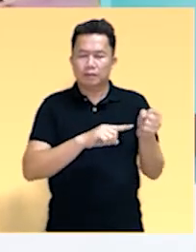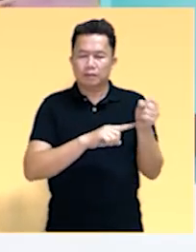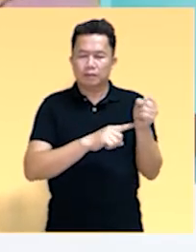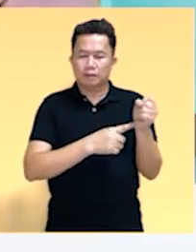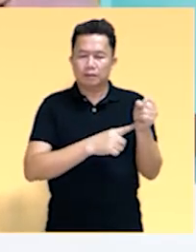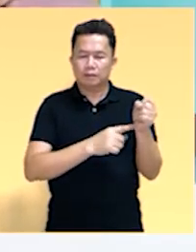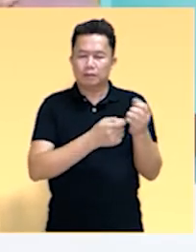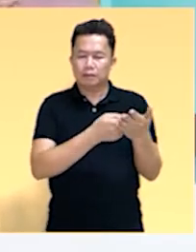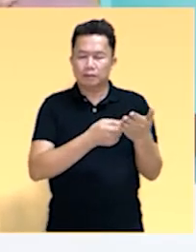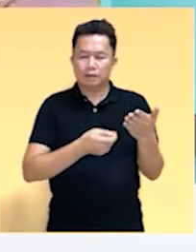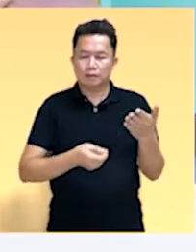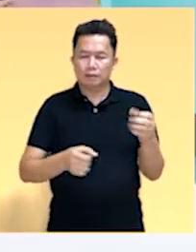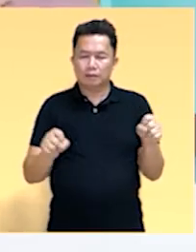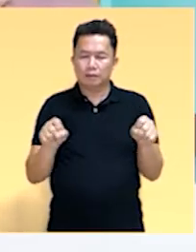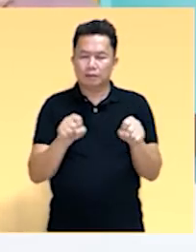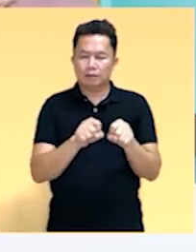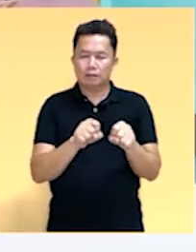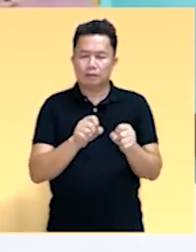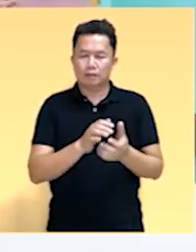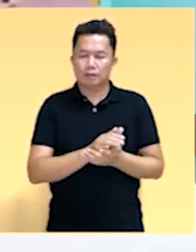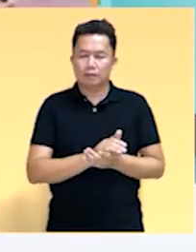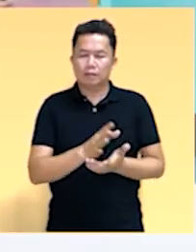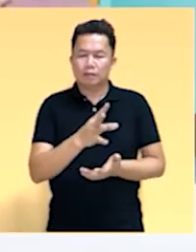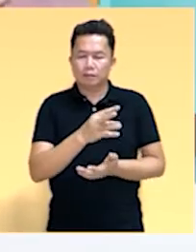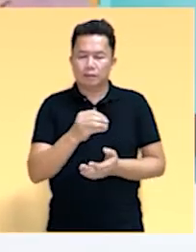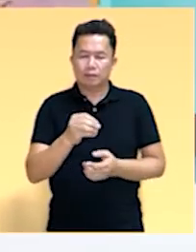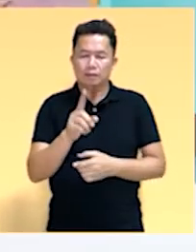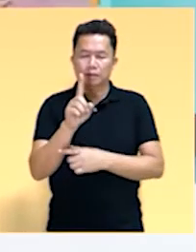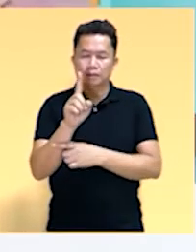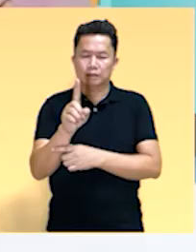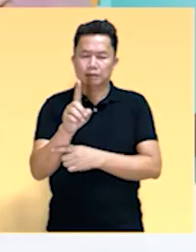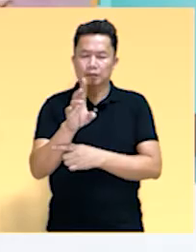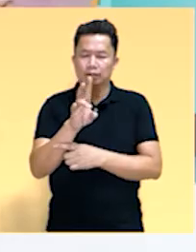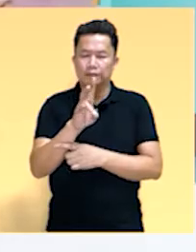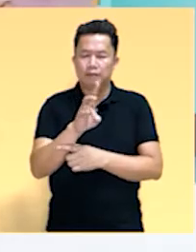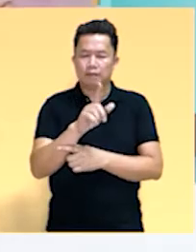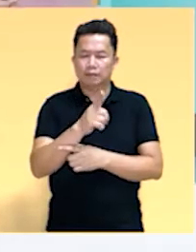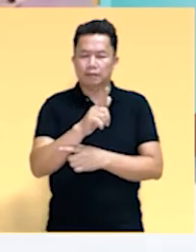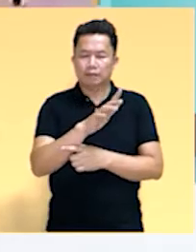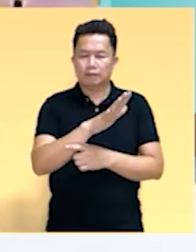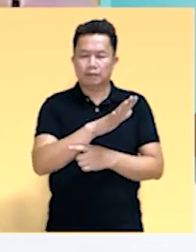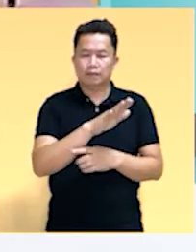2,540 pesos orihinal na presyo ng sapatos at